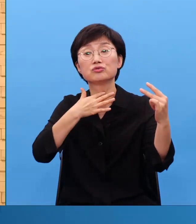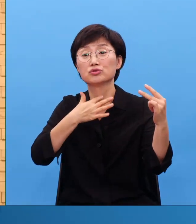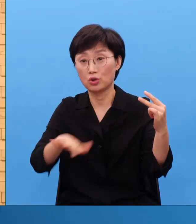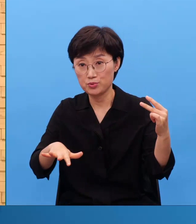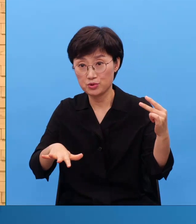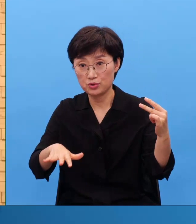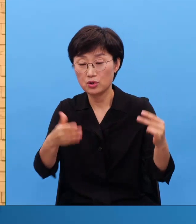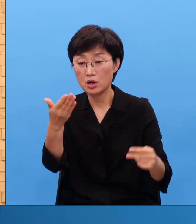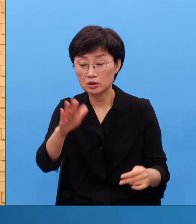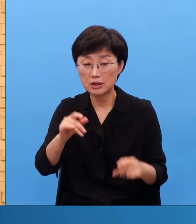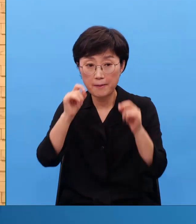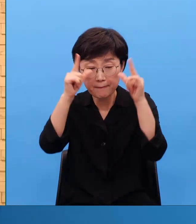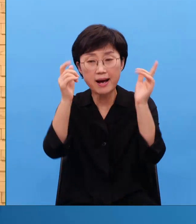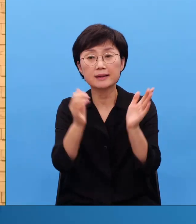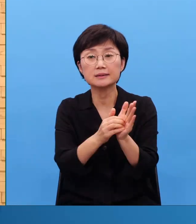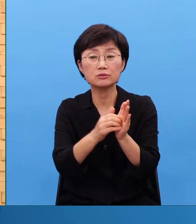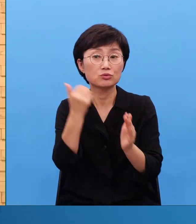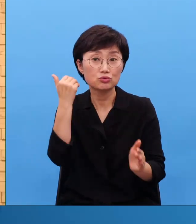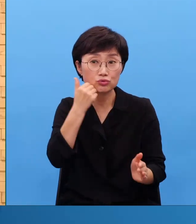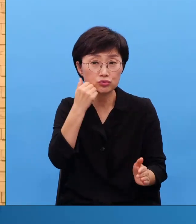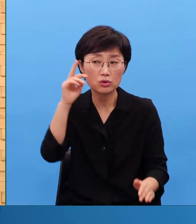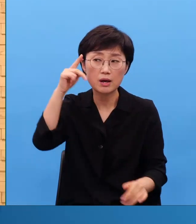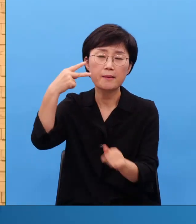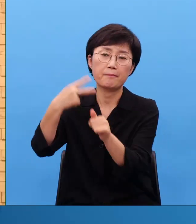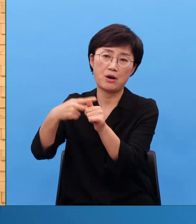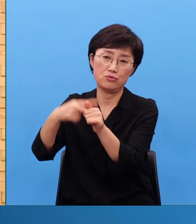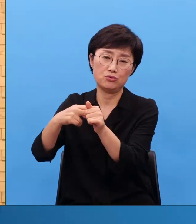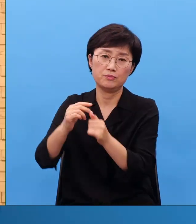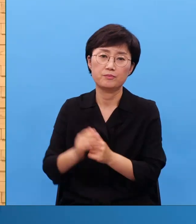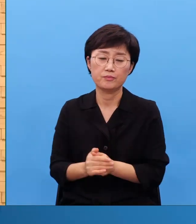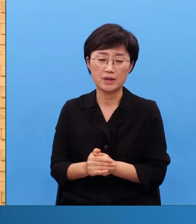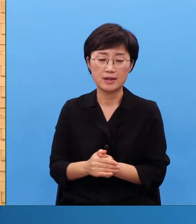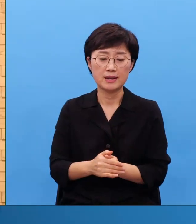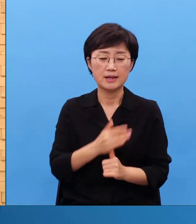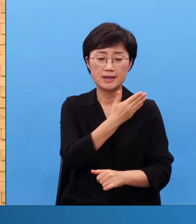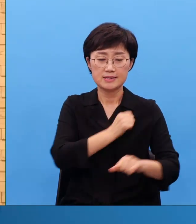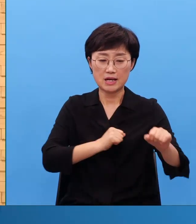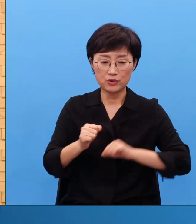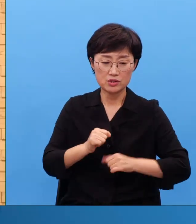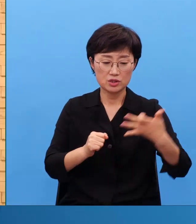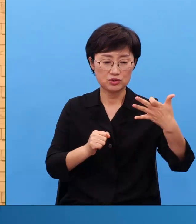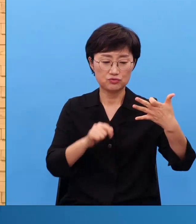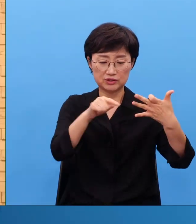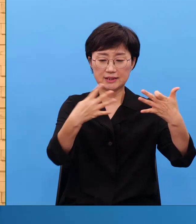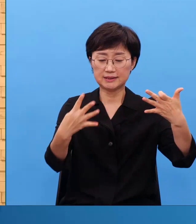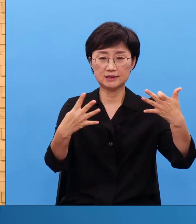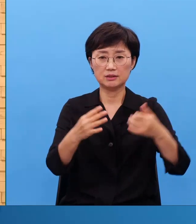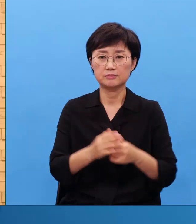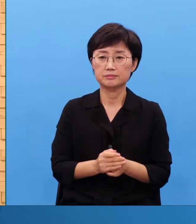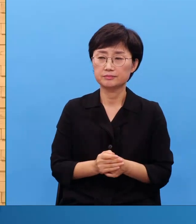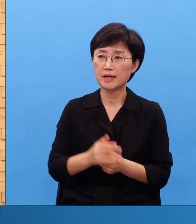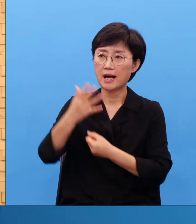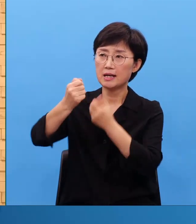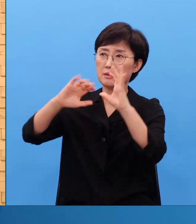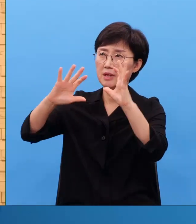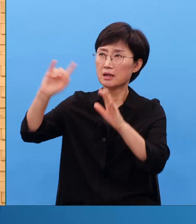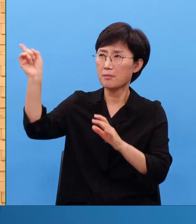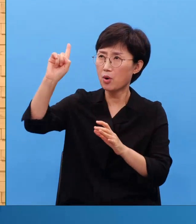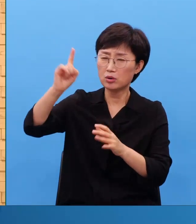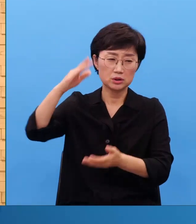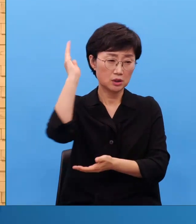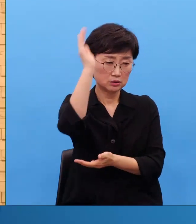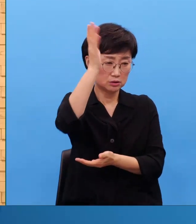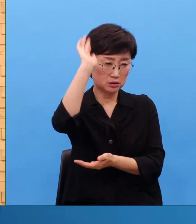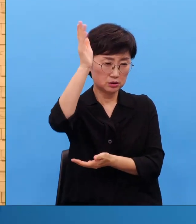was 8절에 담대히 하나님 나라에 대해서 설명하리라. And we see that Paul, he was the 바울이- one who